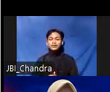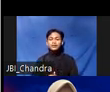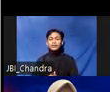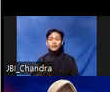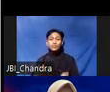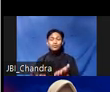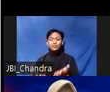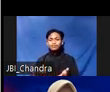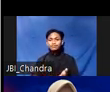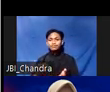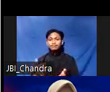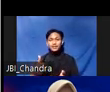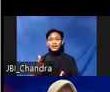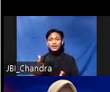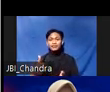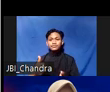penulisannya